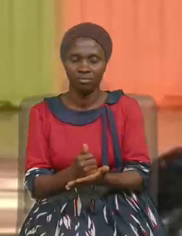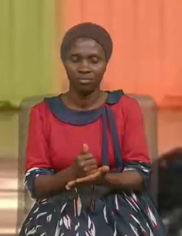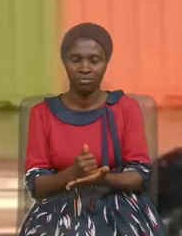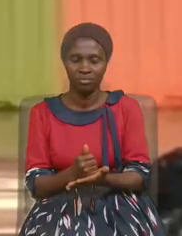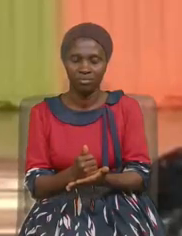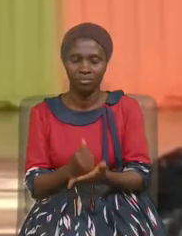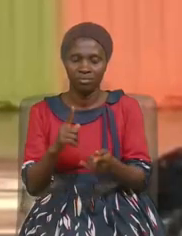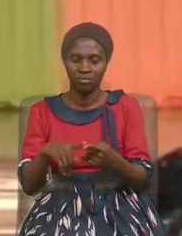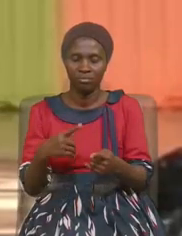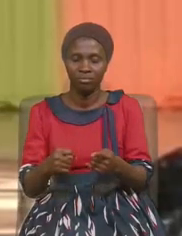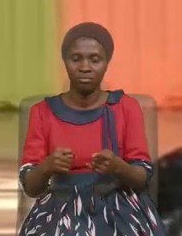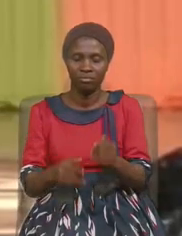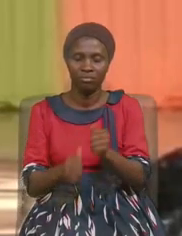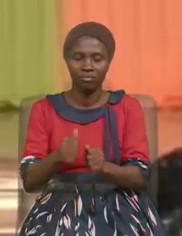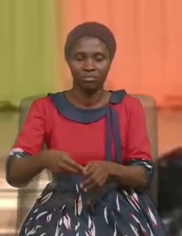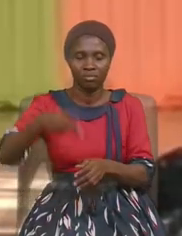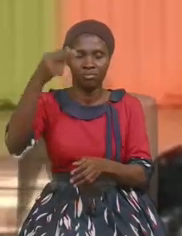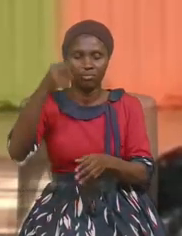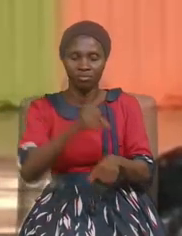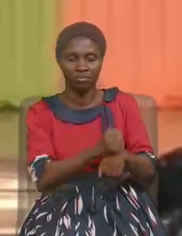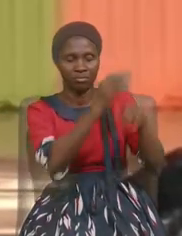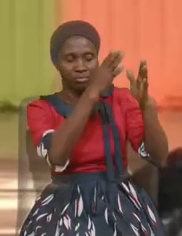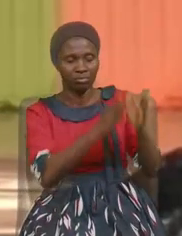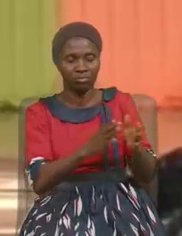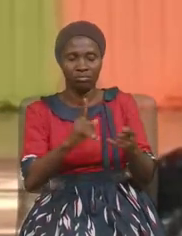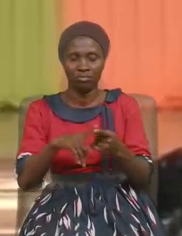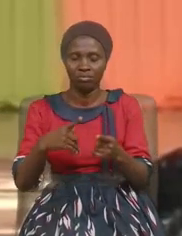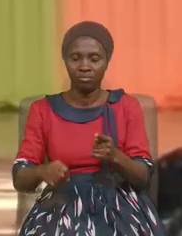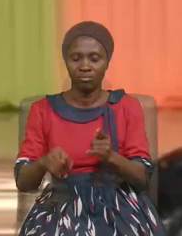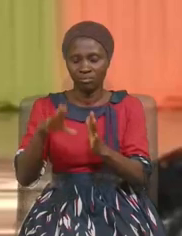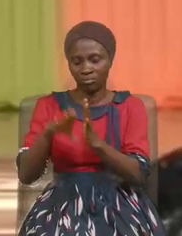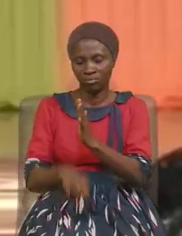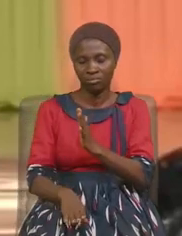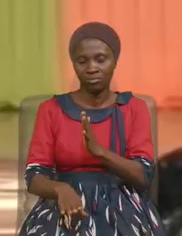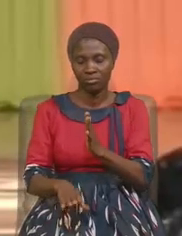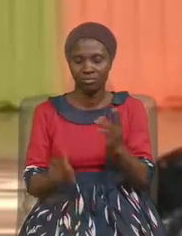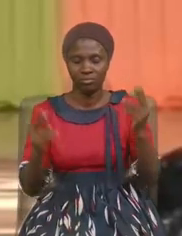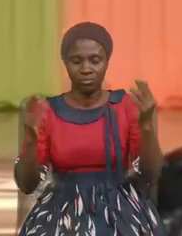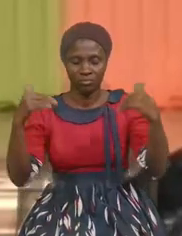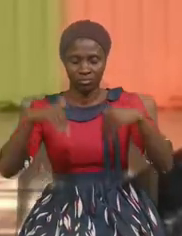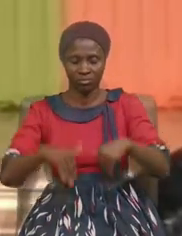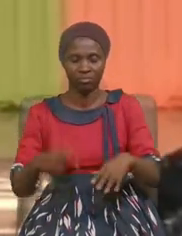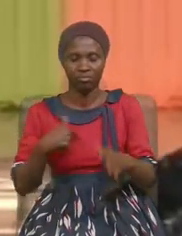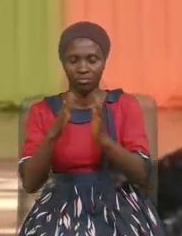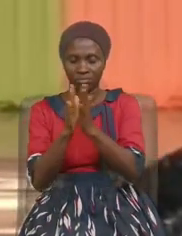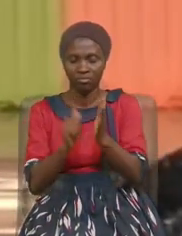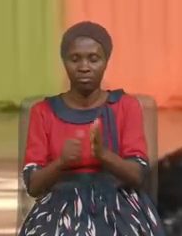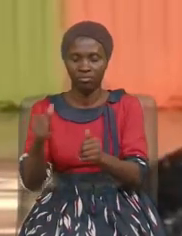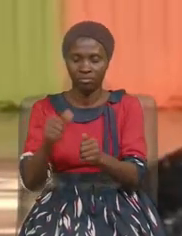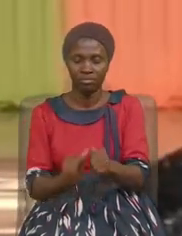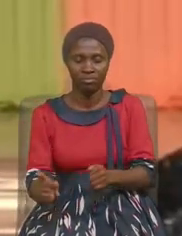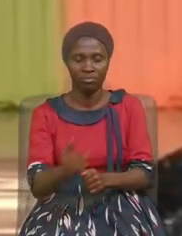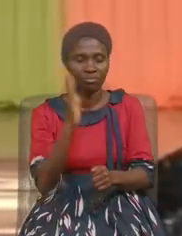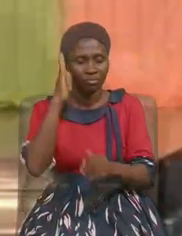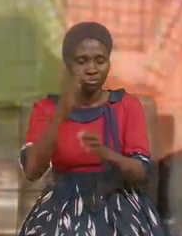À la montagne la plus élevée, à la vallée la plus basse, nous prions que chacun ressente la touche du Seigneur au nom